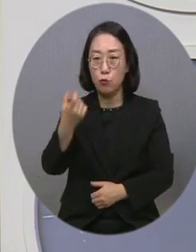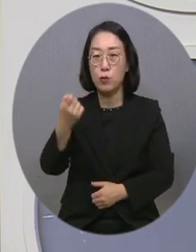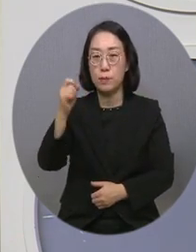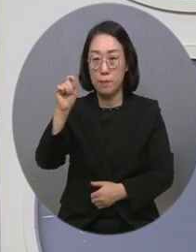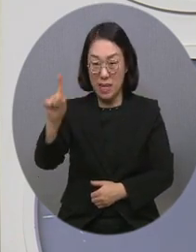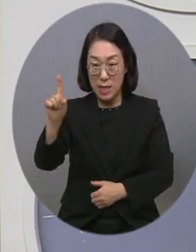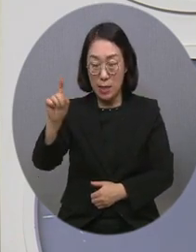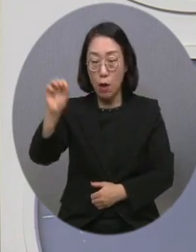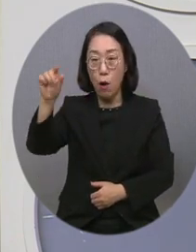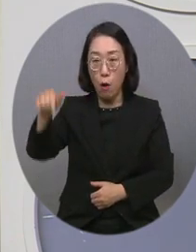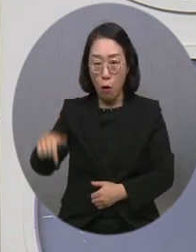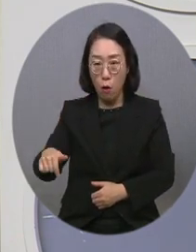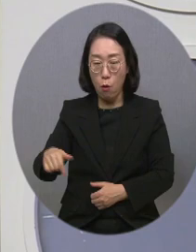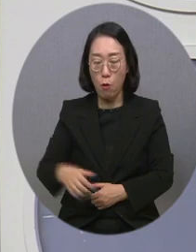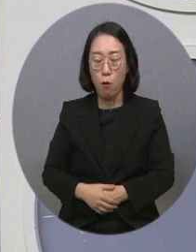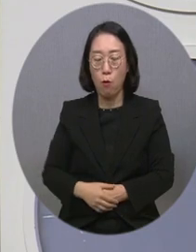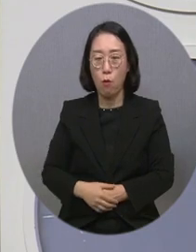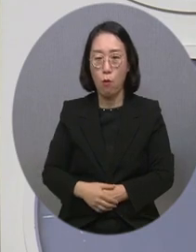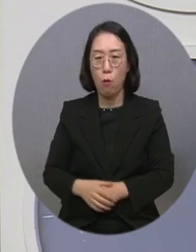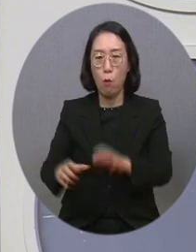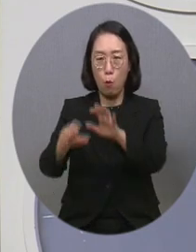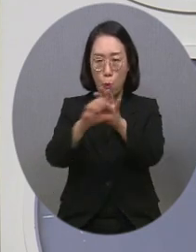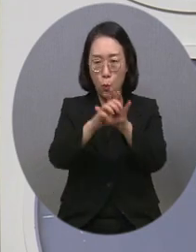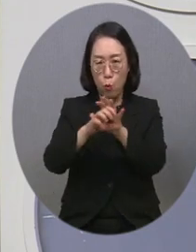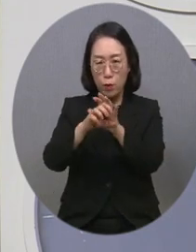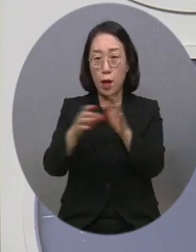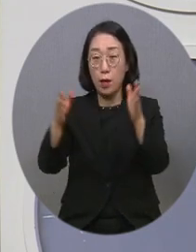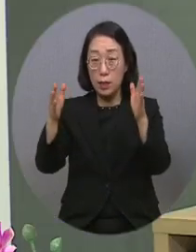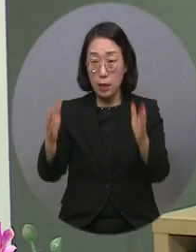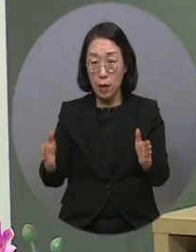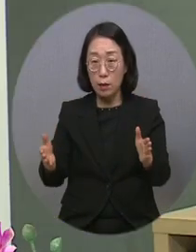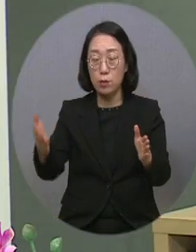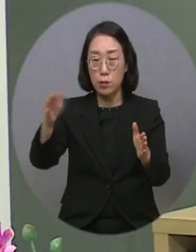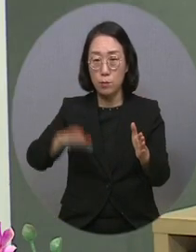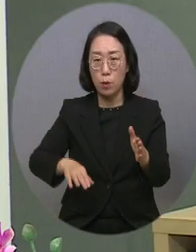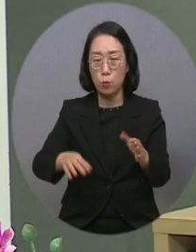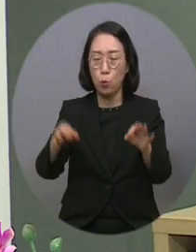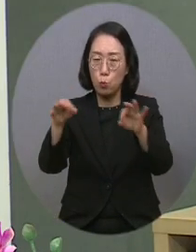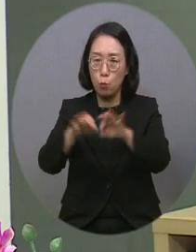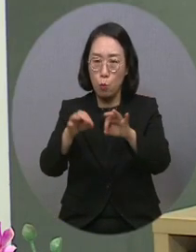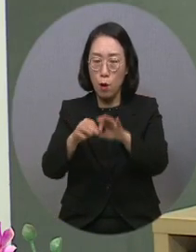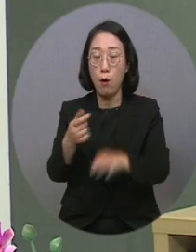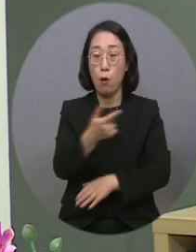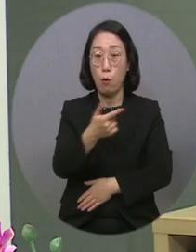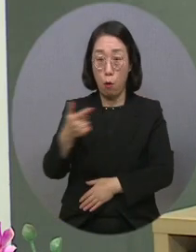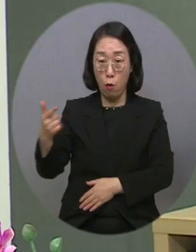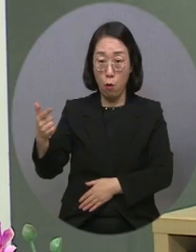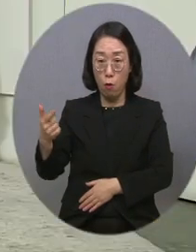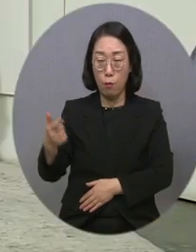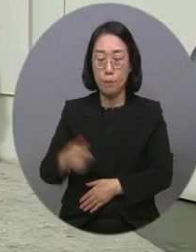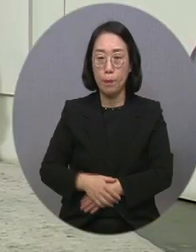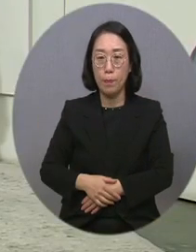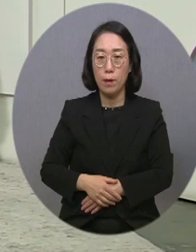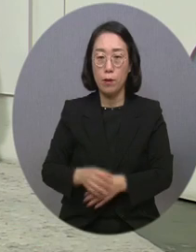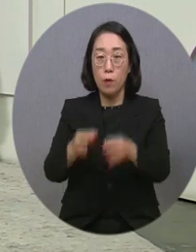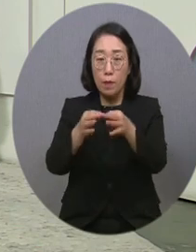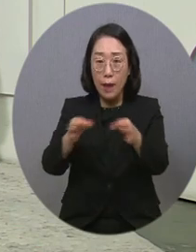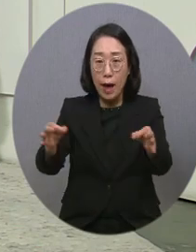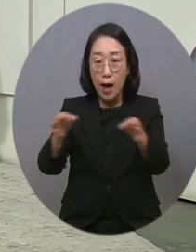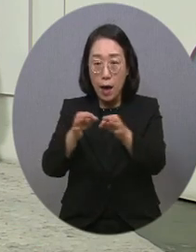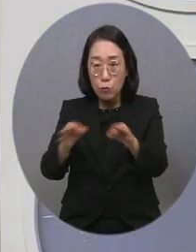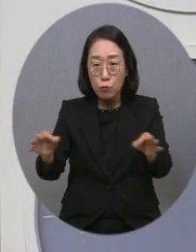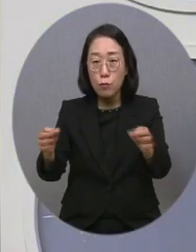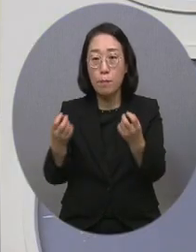예. 코로나 시기에 이제 많은 성금이 갖춰졌는데 저희가 이제 배분은